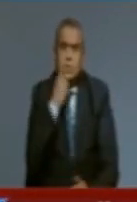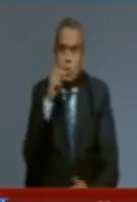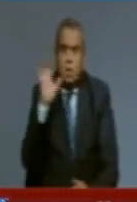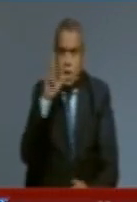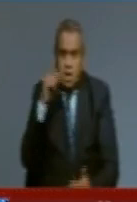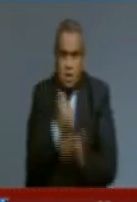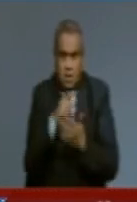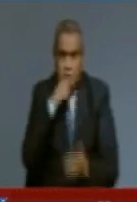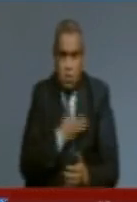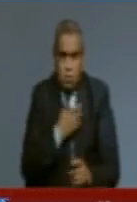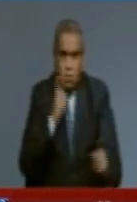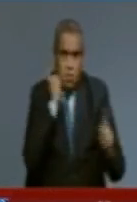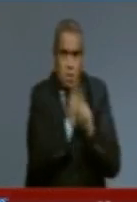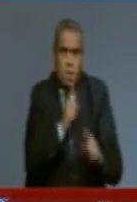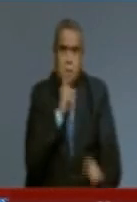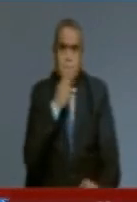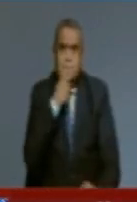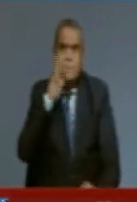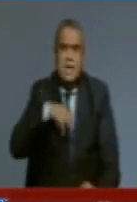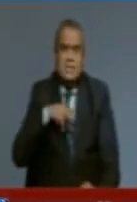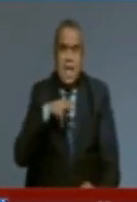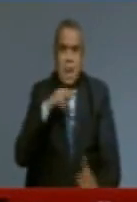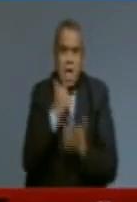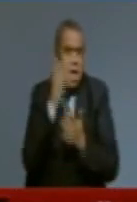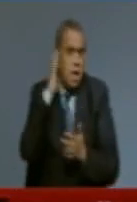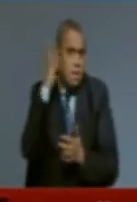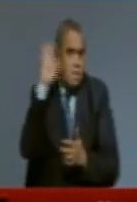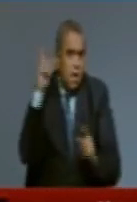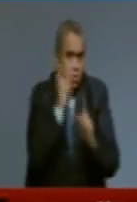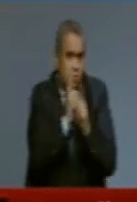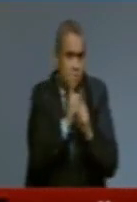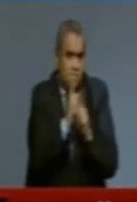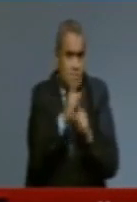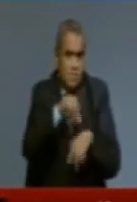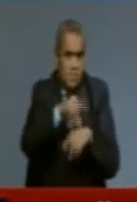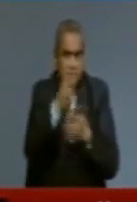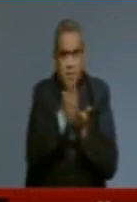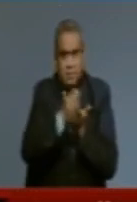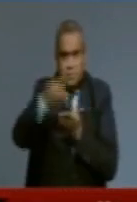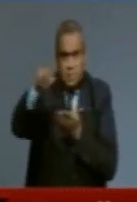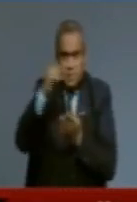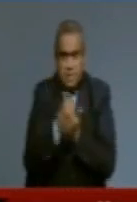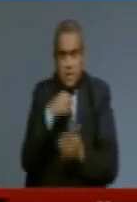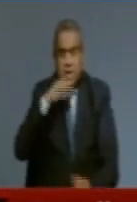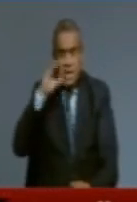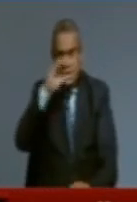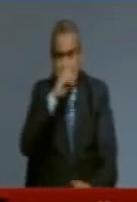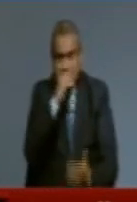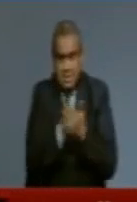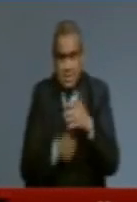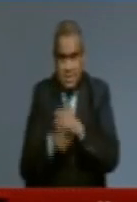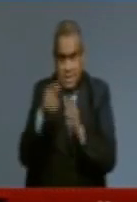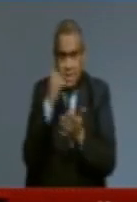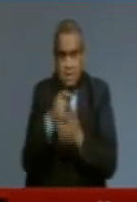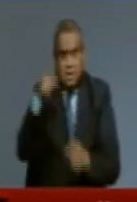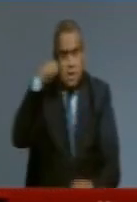استقبله السيد مانديلا، وهو طلب مني أن أنقل لسلطات الاتحاد السوفيتي جزيل شكره